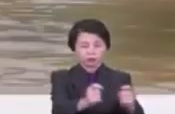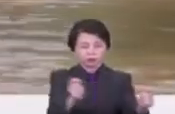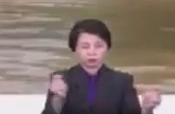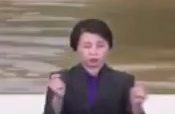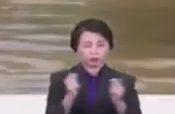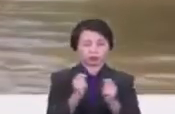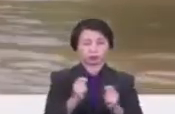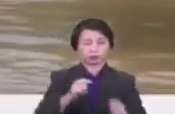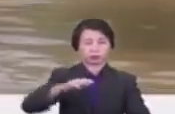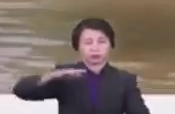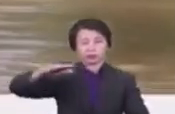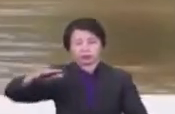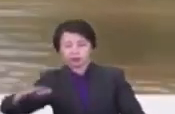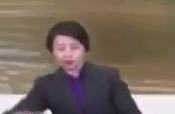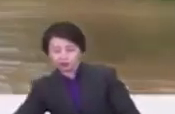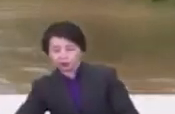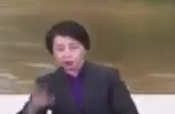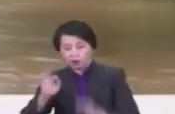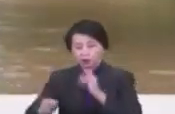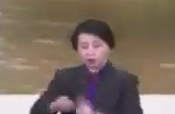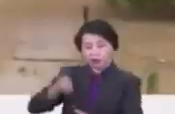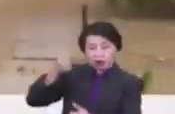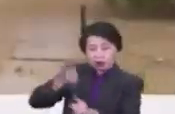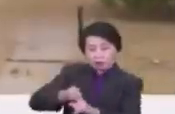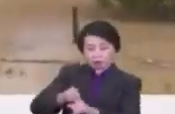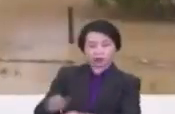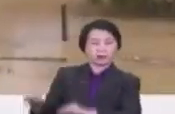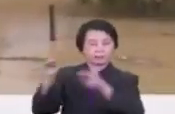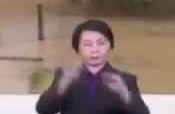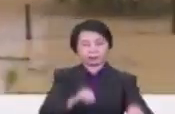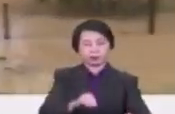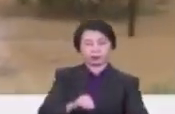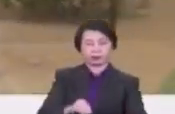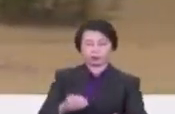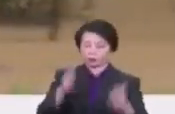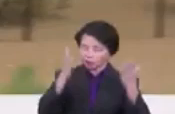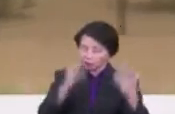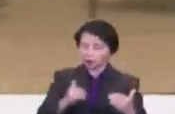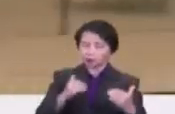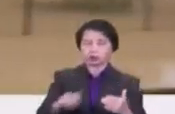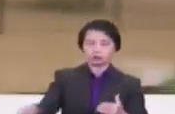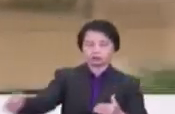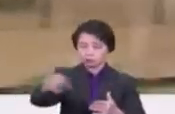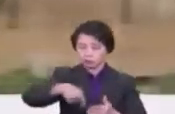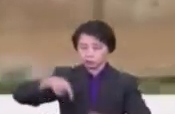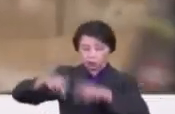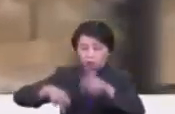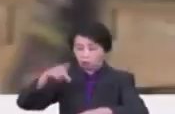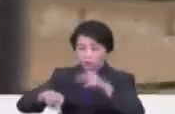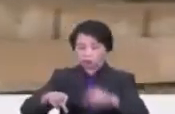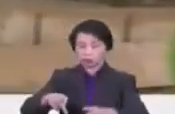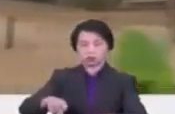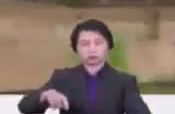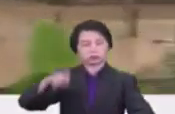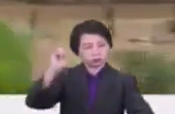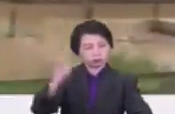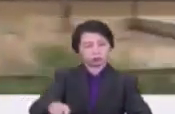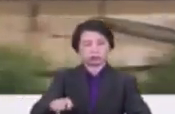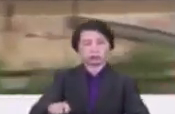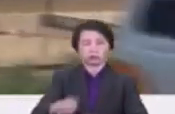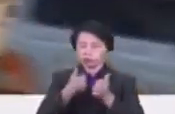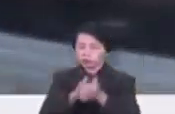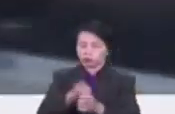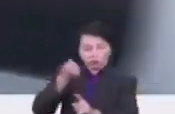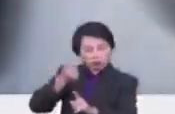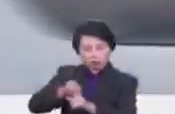tempat-tempat kawasan rendah, apabila diarahkan berpindah, kami harapkan penduduk yang terlibat ni akan